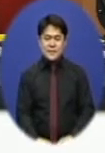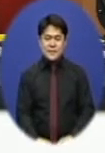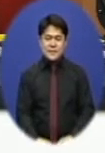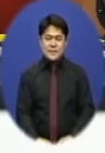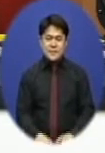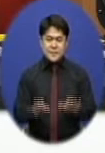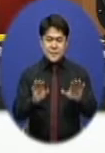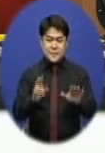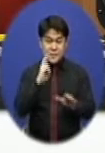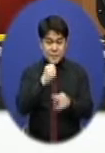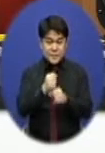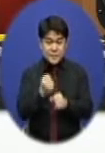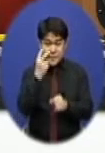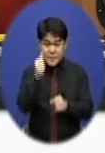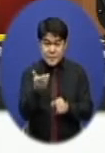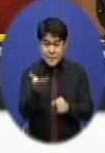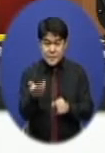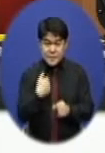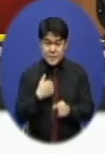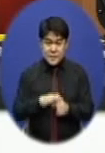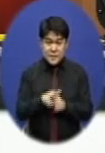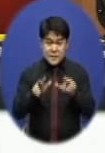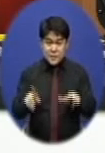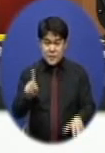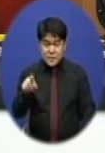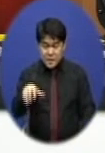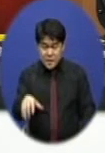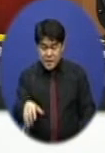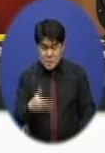음향실의 제작자님. 내 사랑 지금 어디 안 될까요?